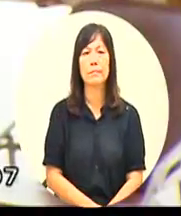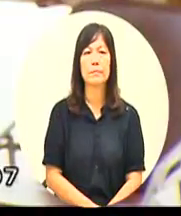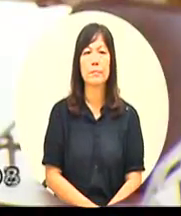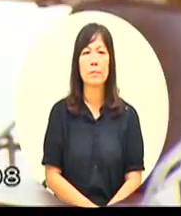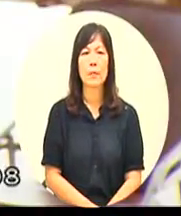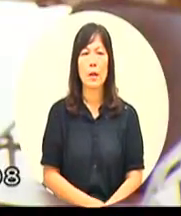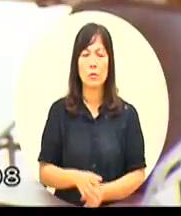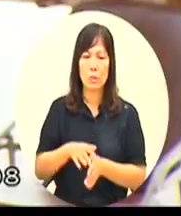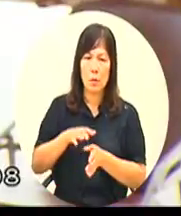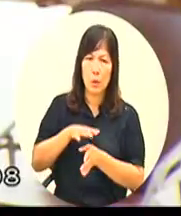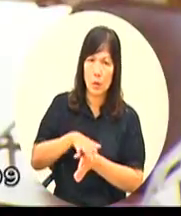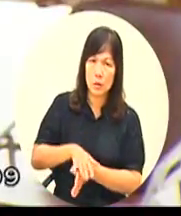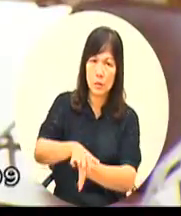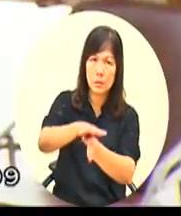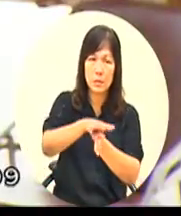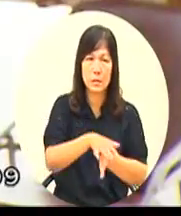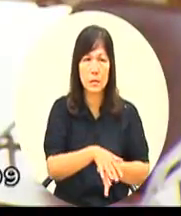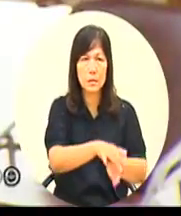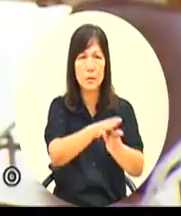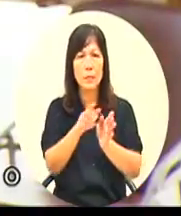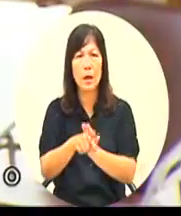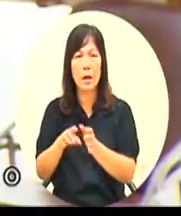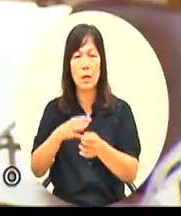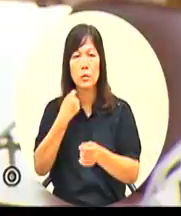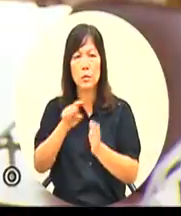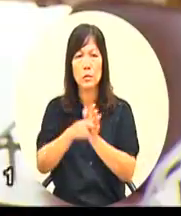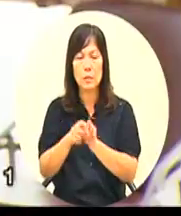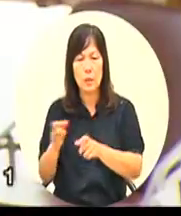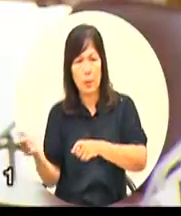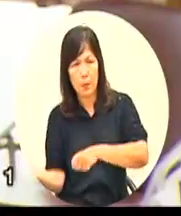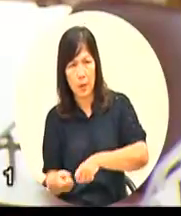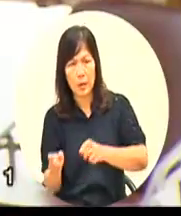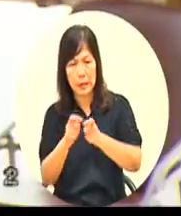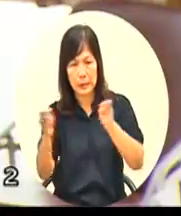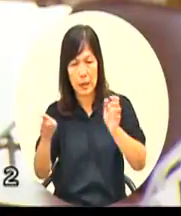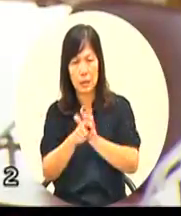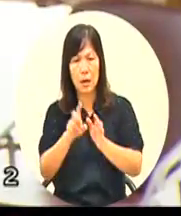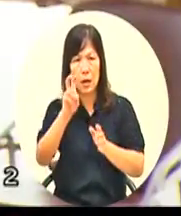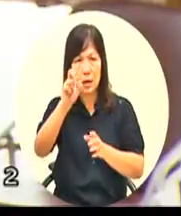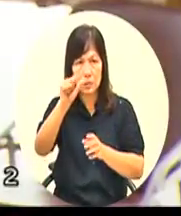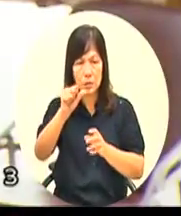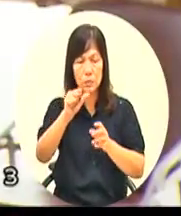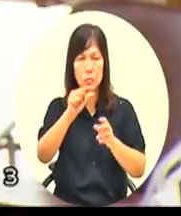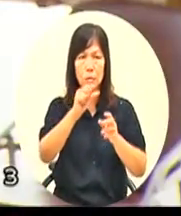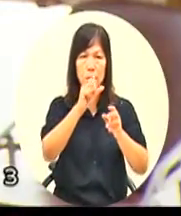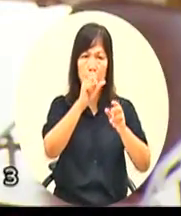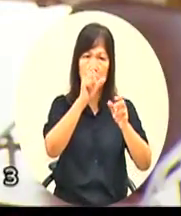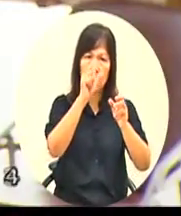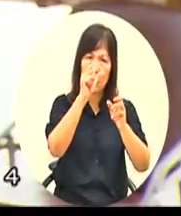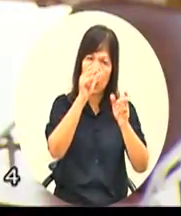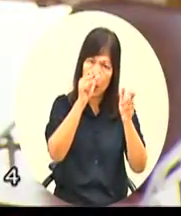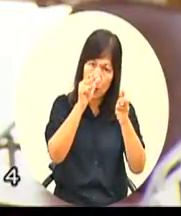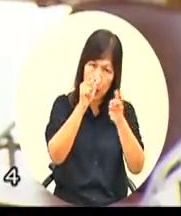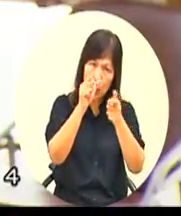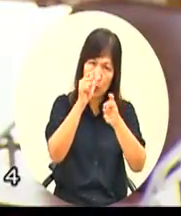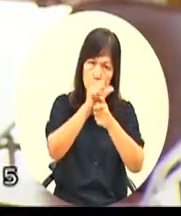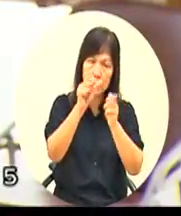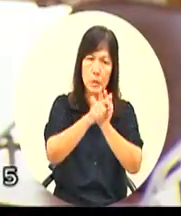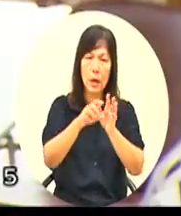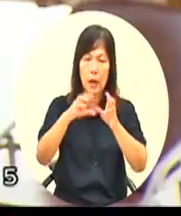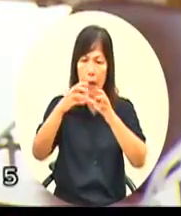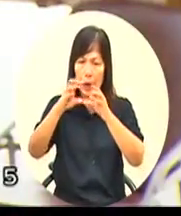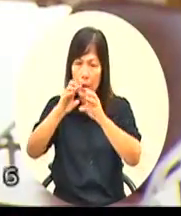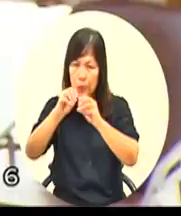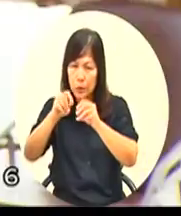直排轮直排轮它分为有长杆。25×50，伊这是用水泥运动